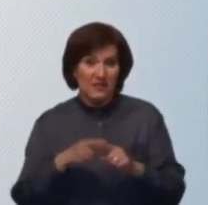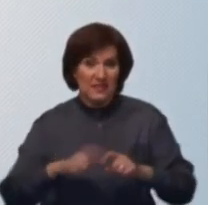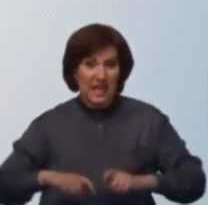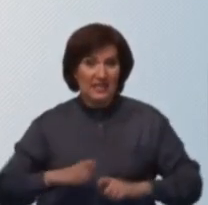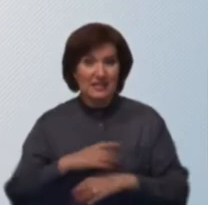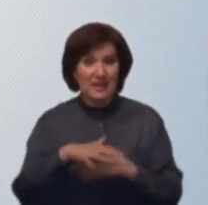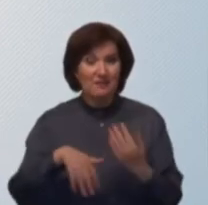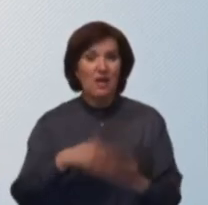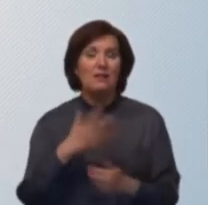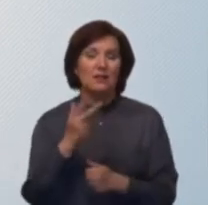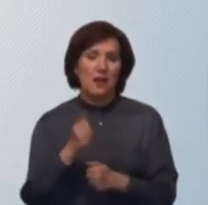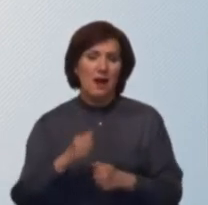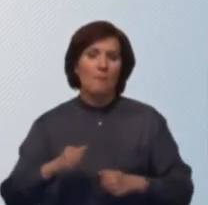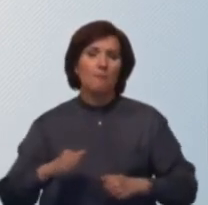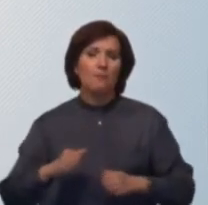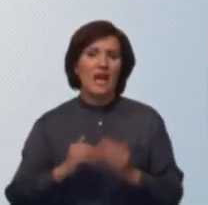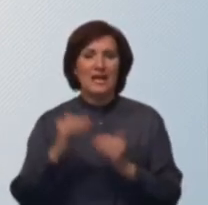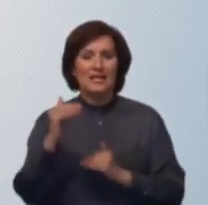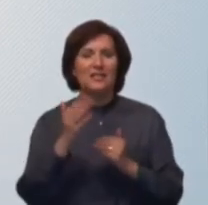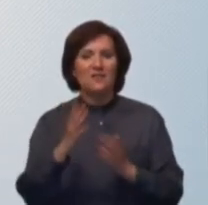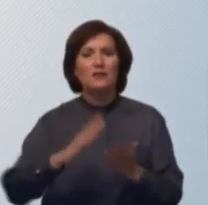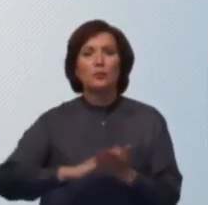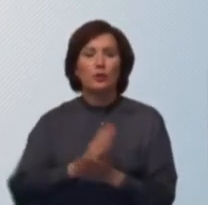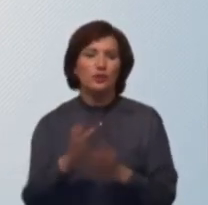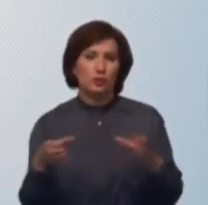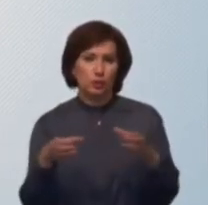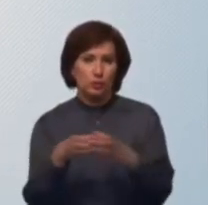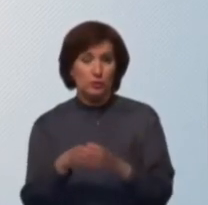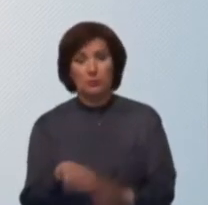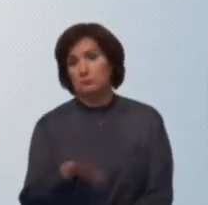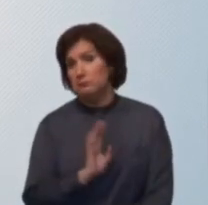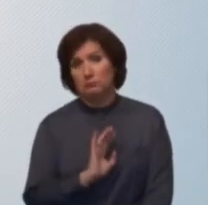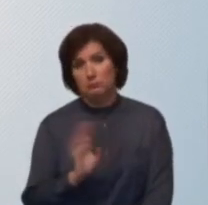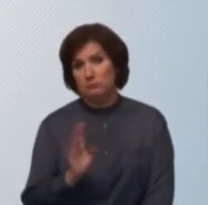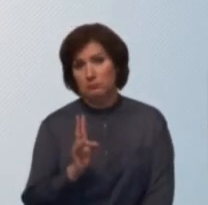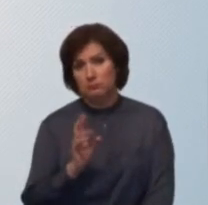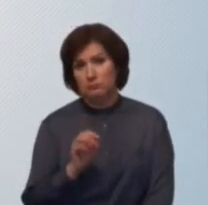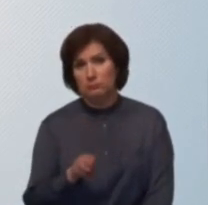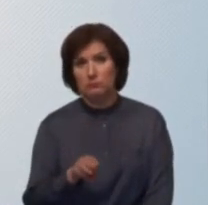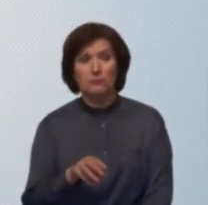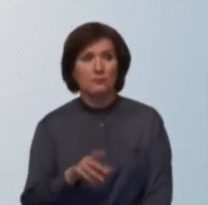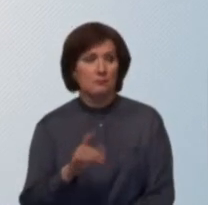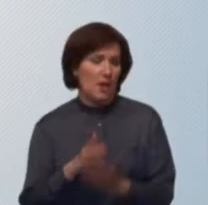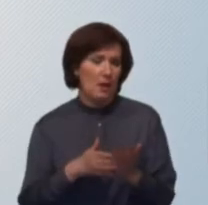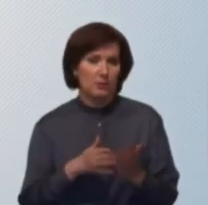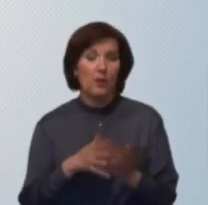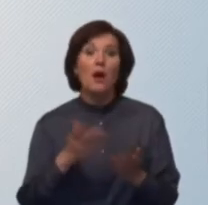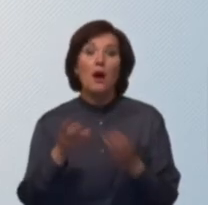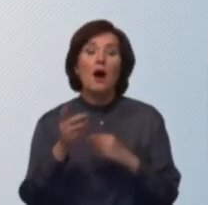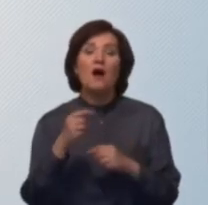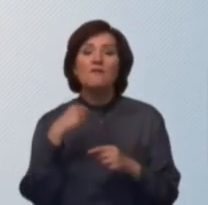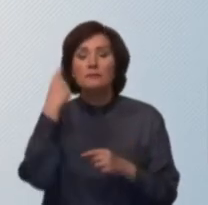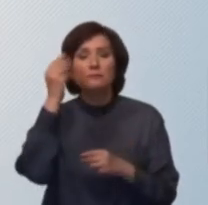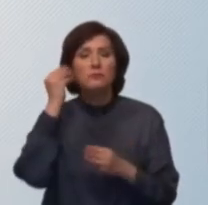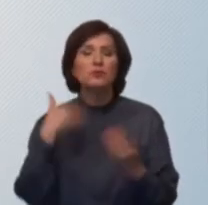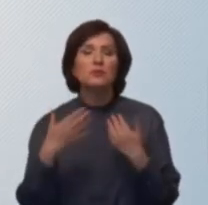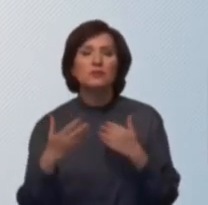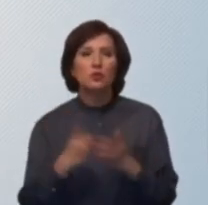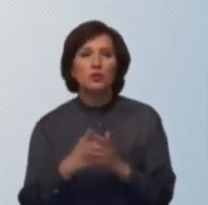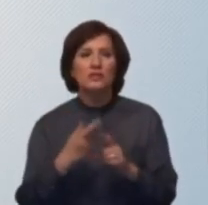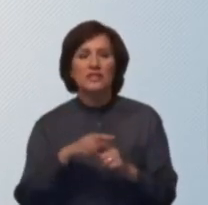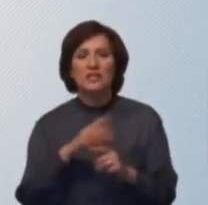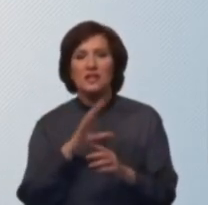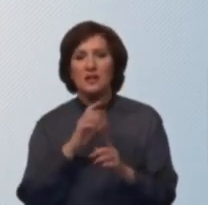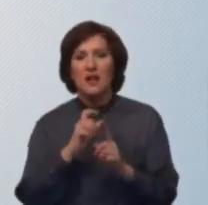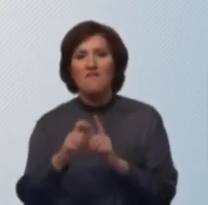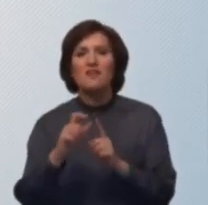на рейтинги вашої політичної сили? Ні. Абсолютно. А яке ваше особисте ставлення до цих